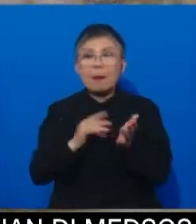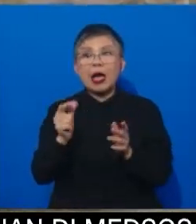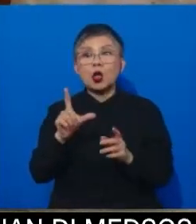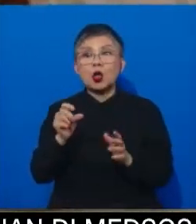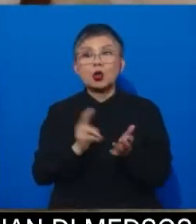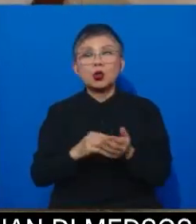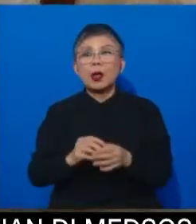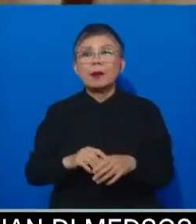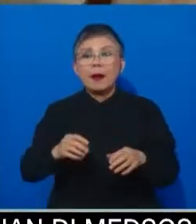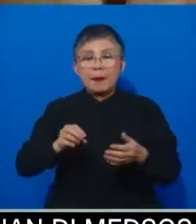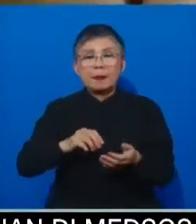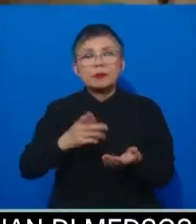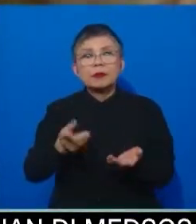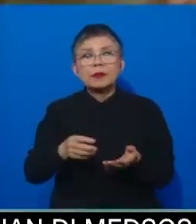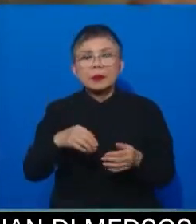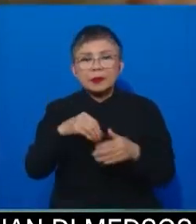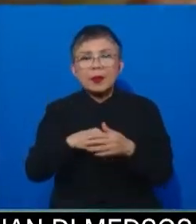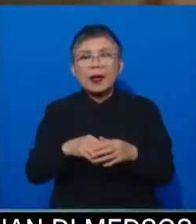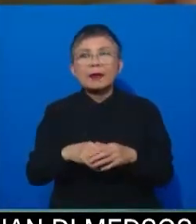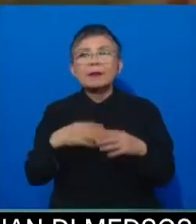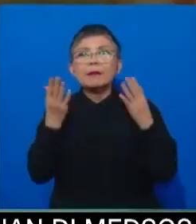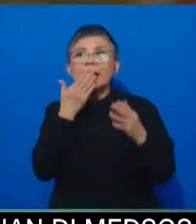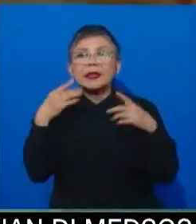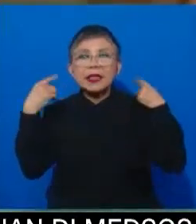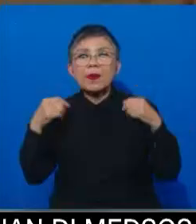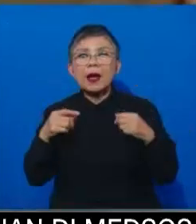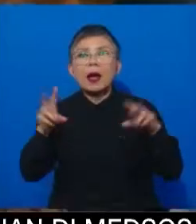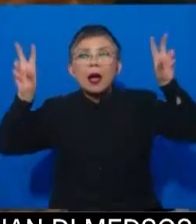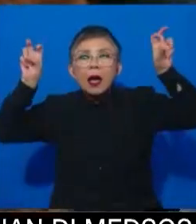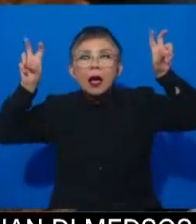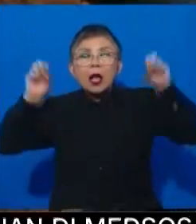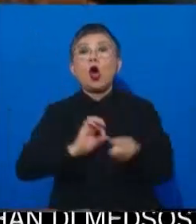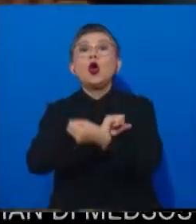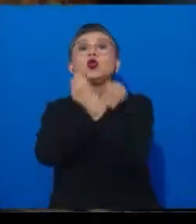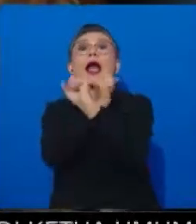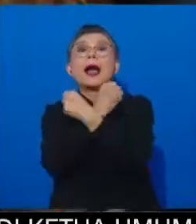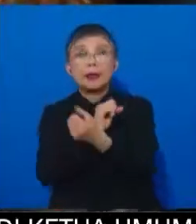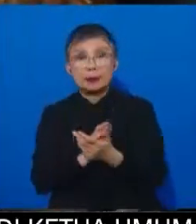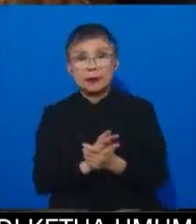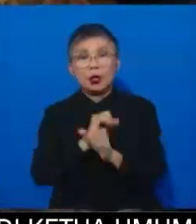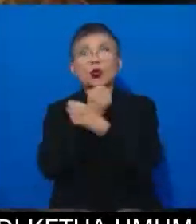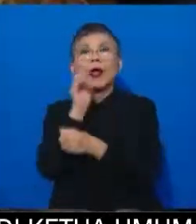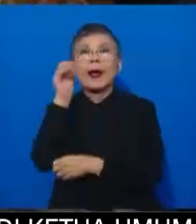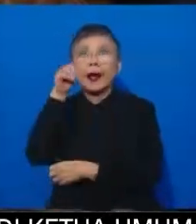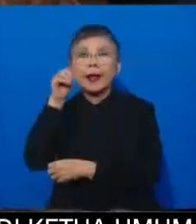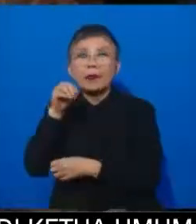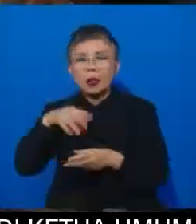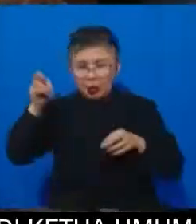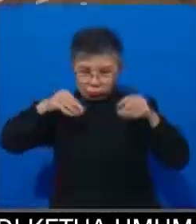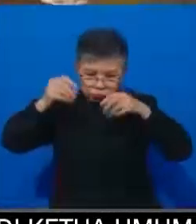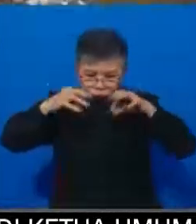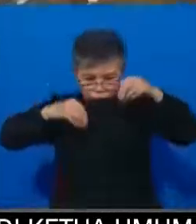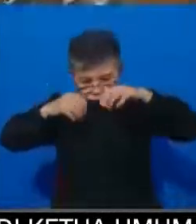ini berisikan balung yang dalam bahasa Jawa artinya tulang. Meski hanya berisikan tulang ayam yang telah diberi bumbu